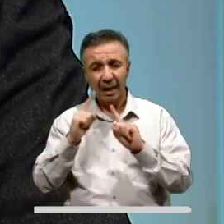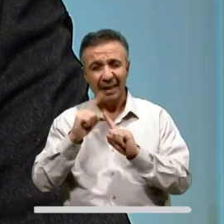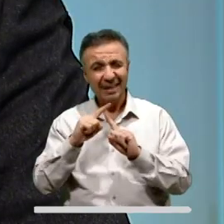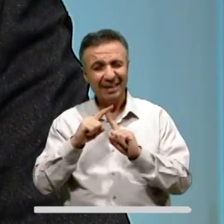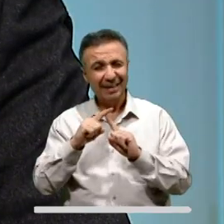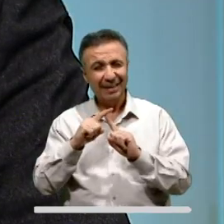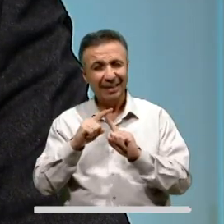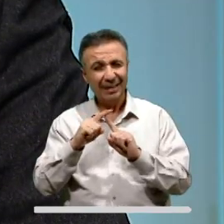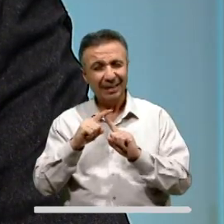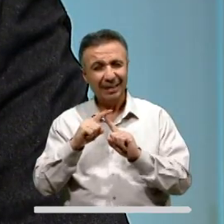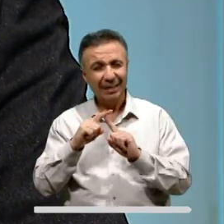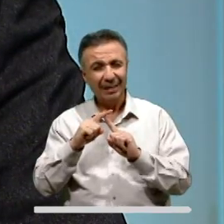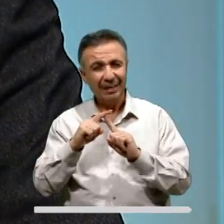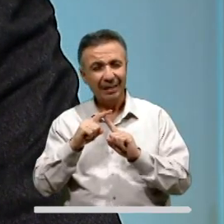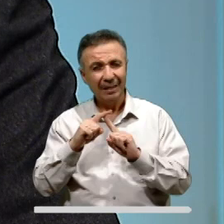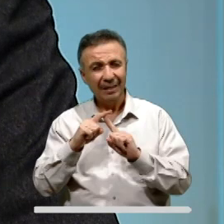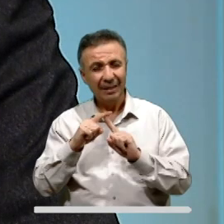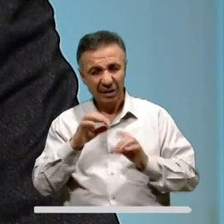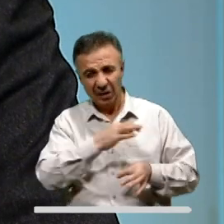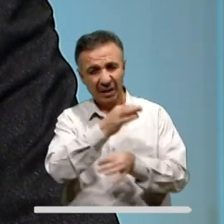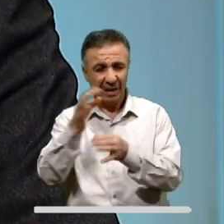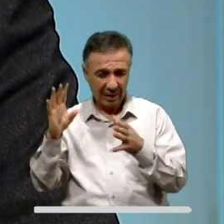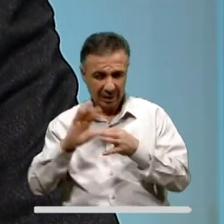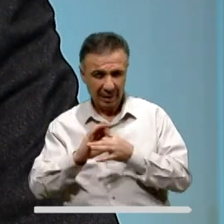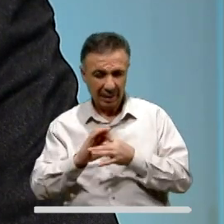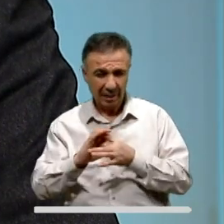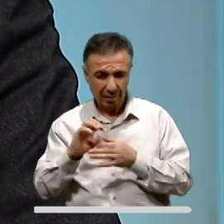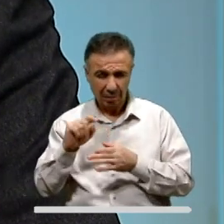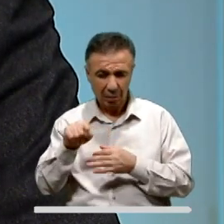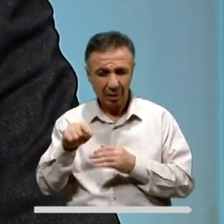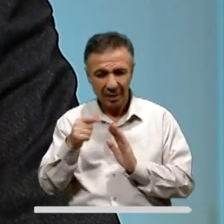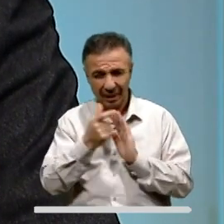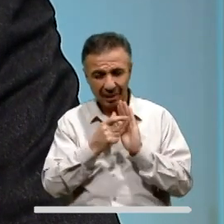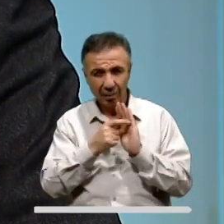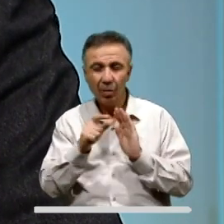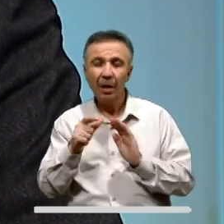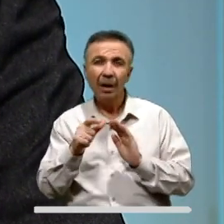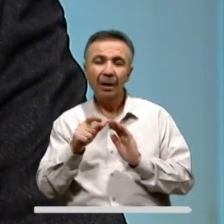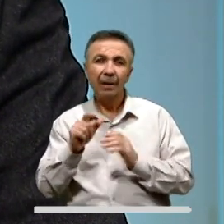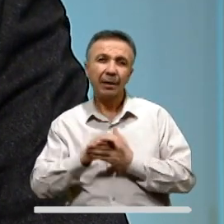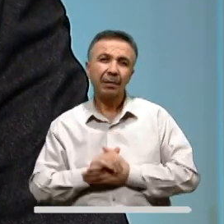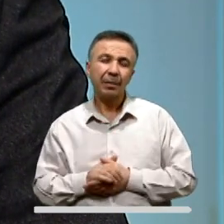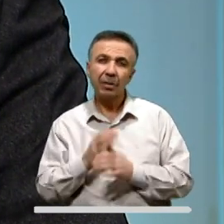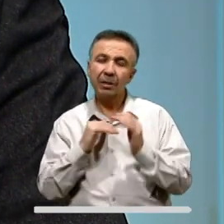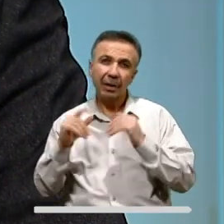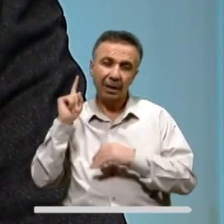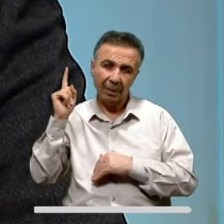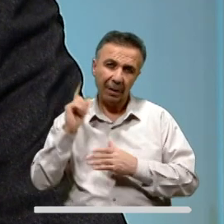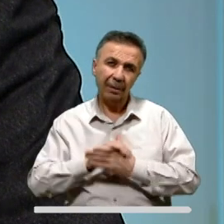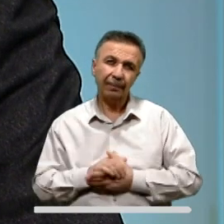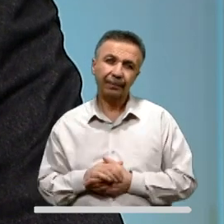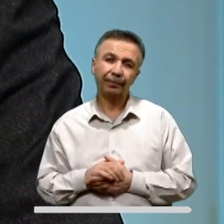Yani eğer bahsettiğiniz ayeti kerime ise bu ayeti kerimede Cenab-ı Rabbül